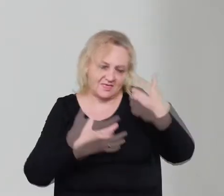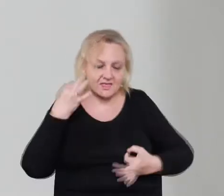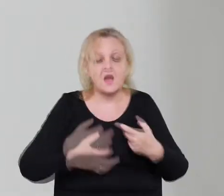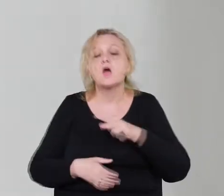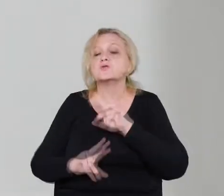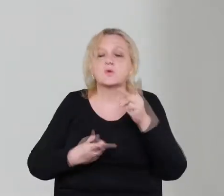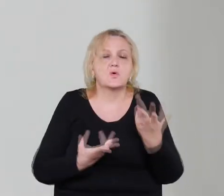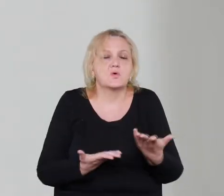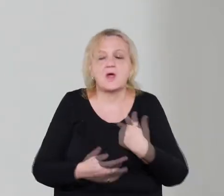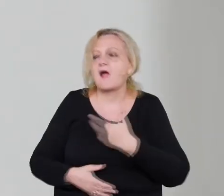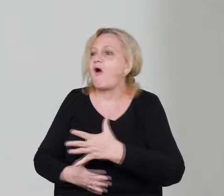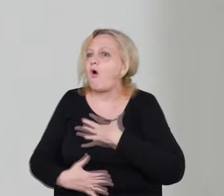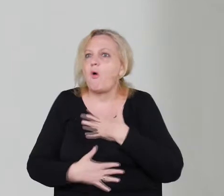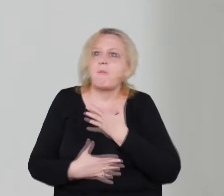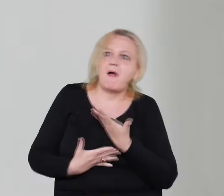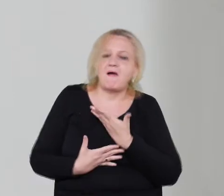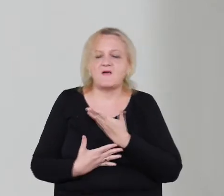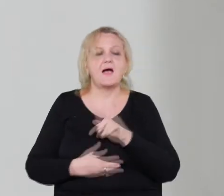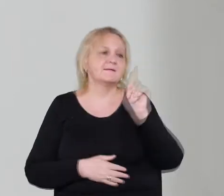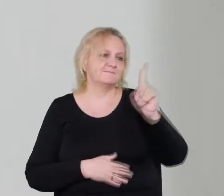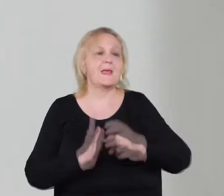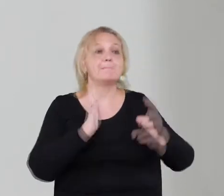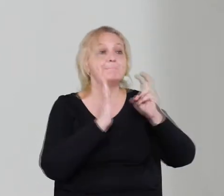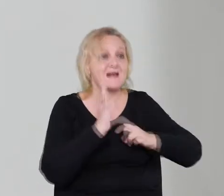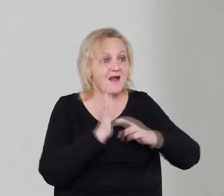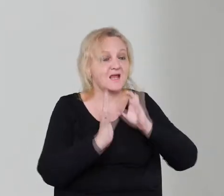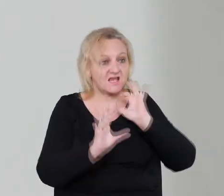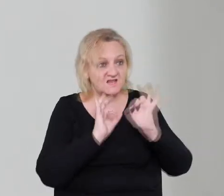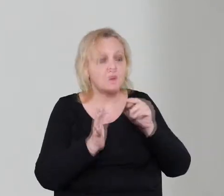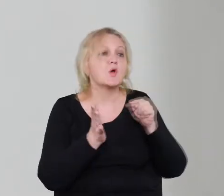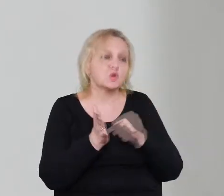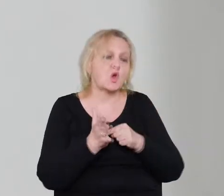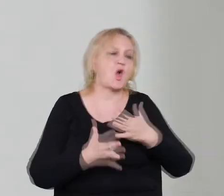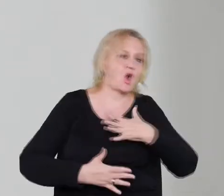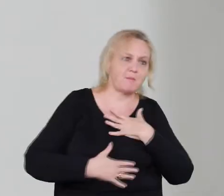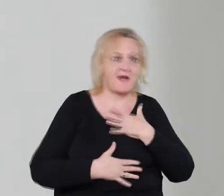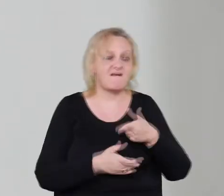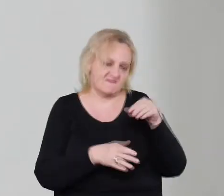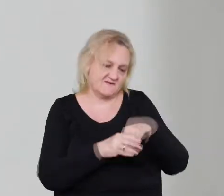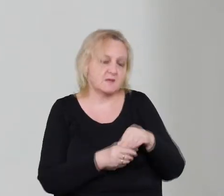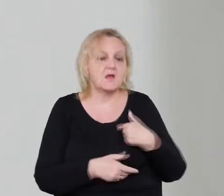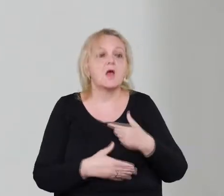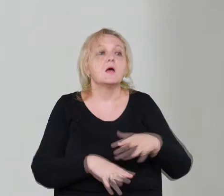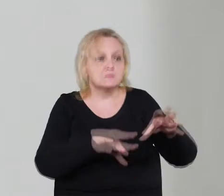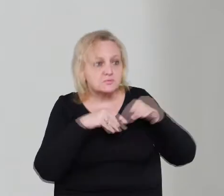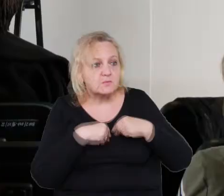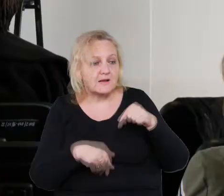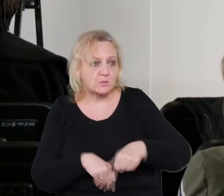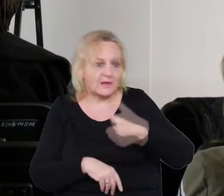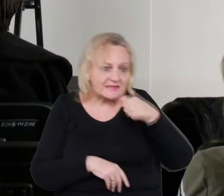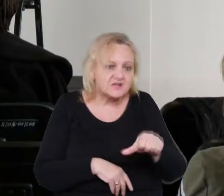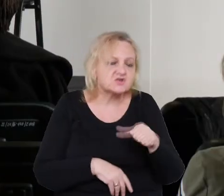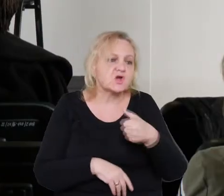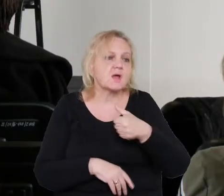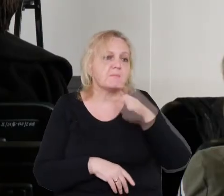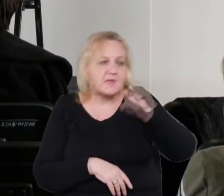jest ale brak informacji prowadzi do obawy to znaczy Co to znaczy pomóc Nie sensie Czy przyjmujemy na tydzień przyjmujemy na miesiąc na rok czy